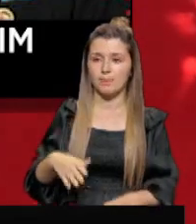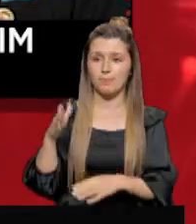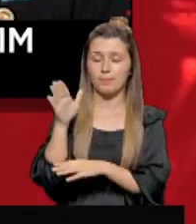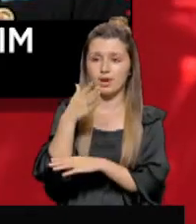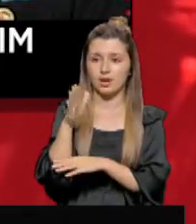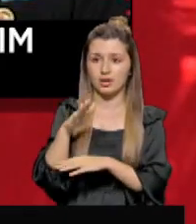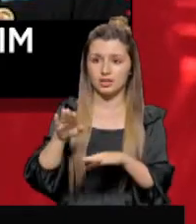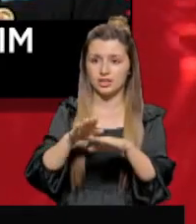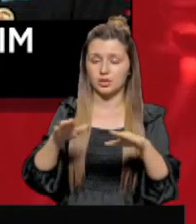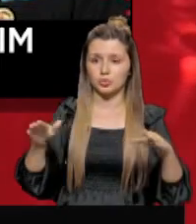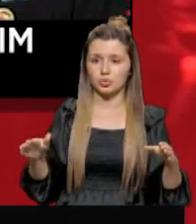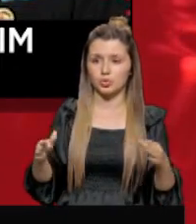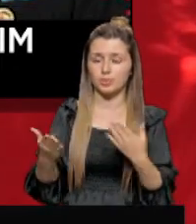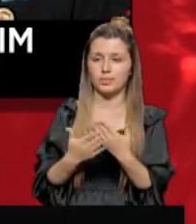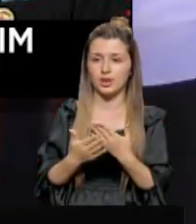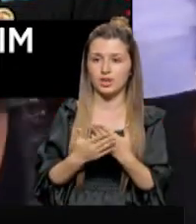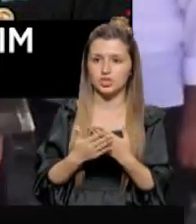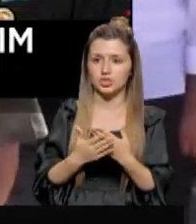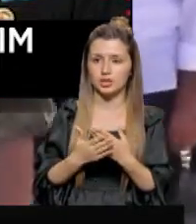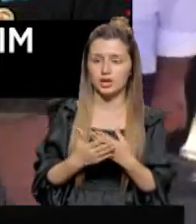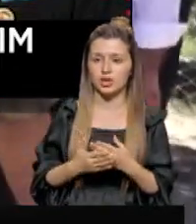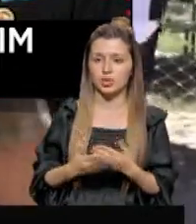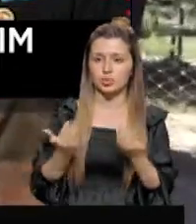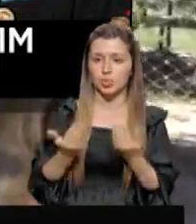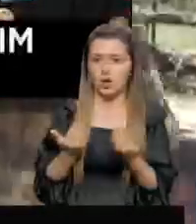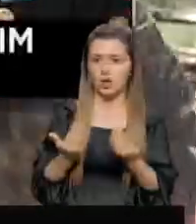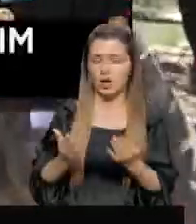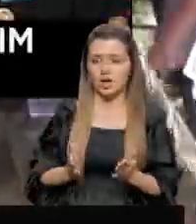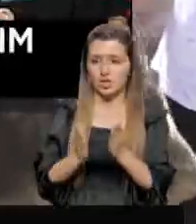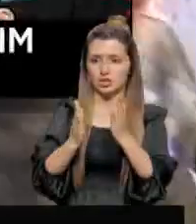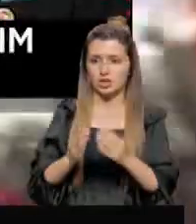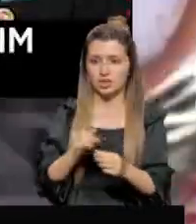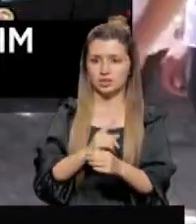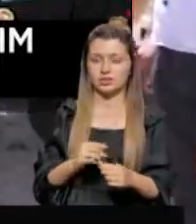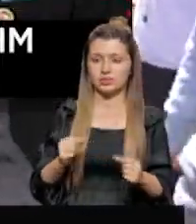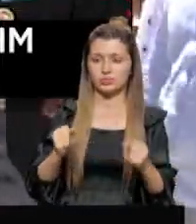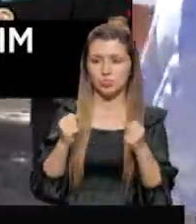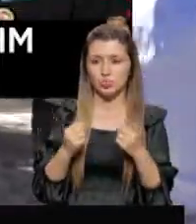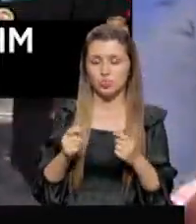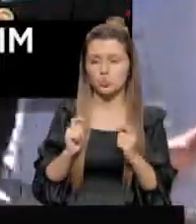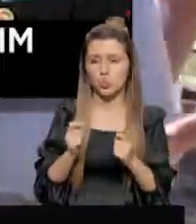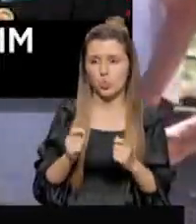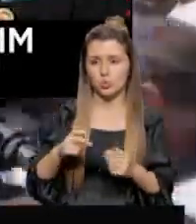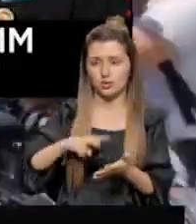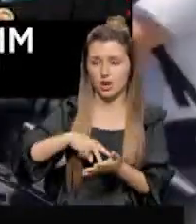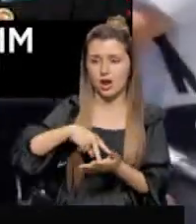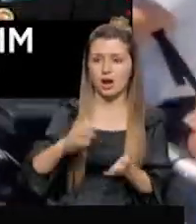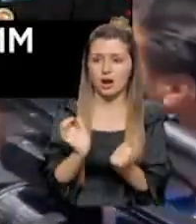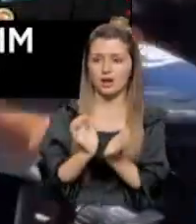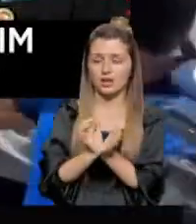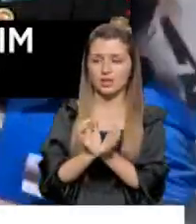tabutu, memleketi Kahramanmaraş Göksu'nda dualarla karşılandı. Güçlükle ayakta durabilen ailesi, hemşerileri